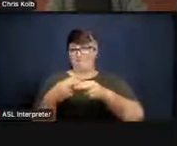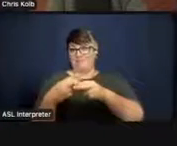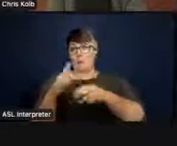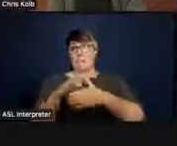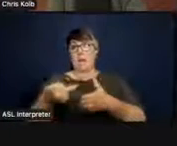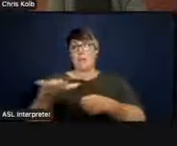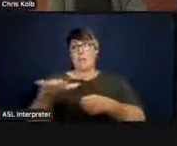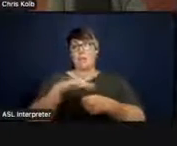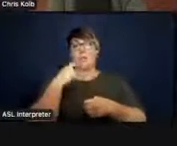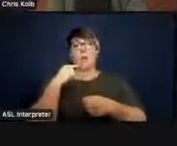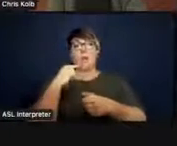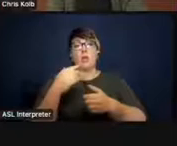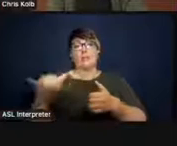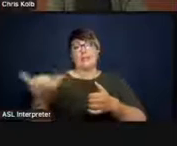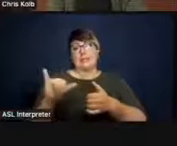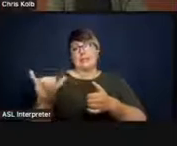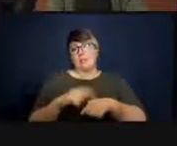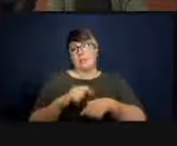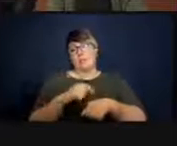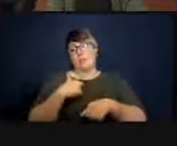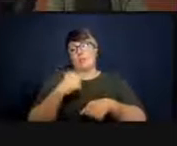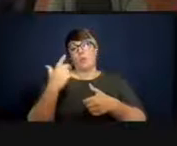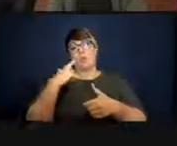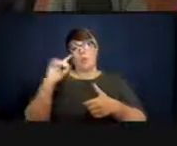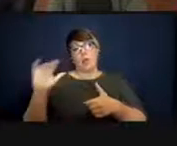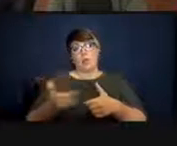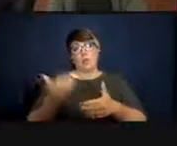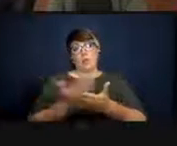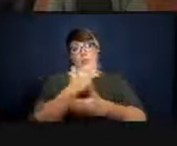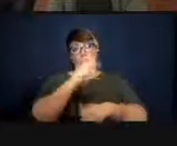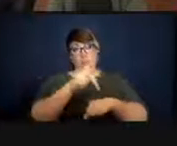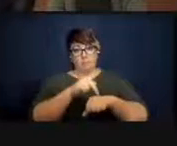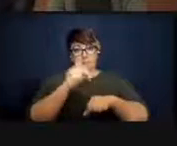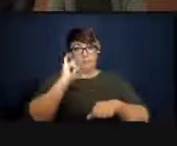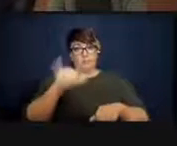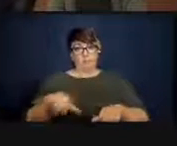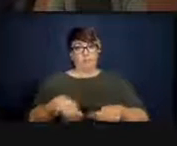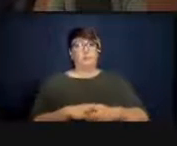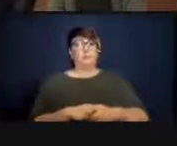وبهذه الطريقة نستطيع أن نمضي قدما. شكرا.